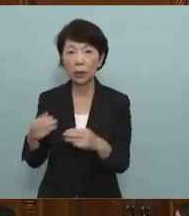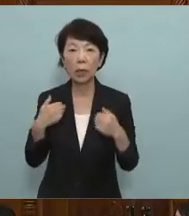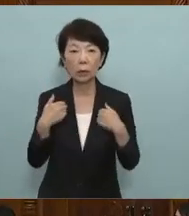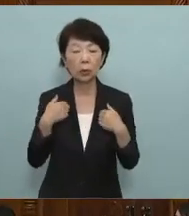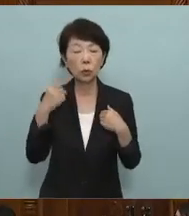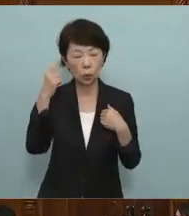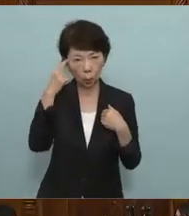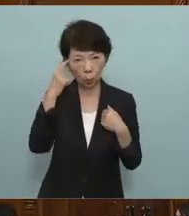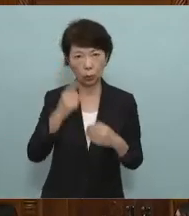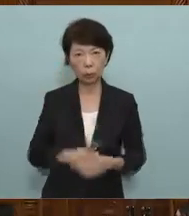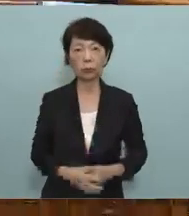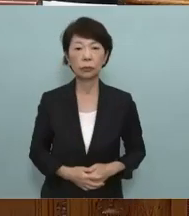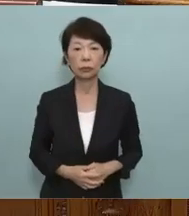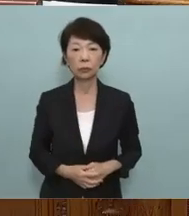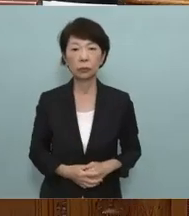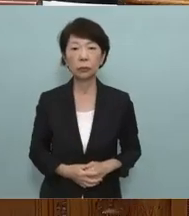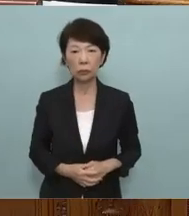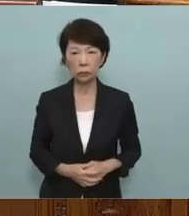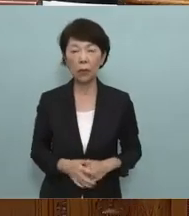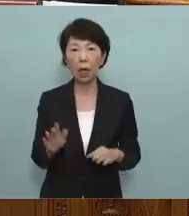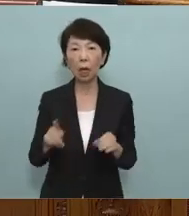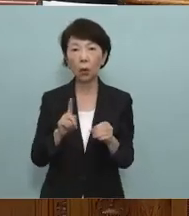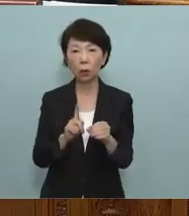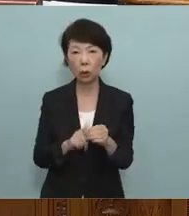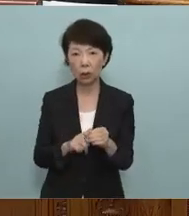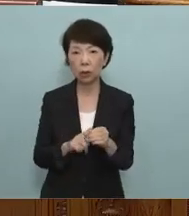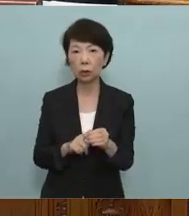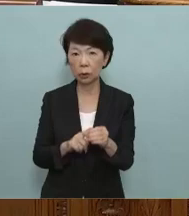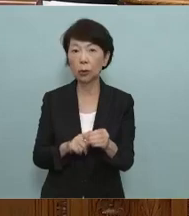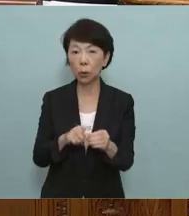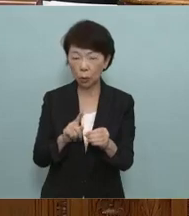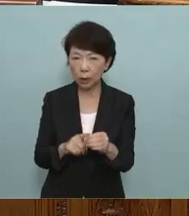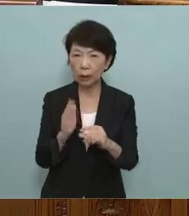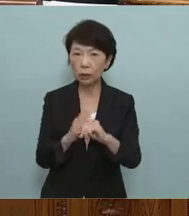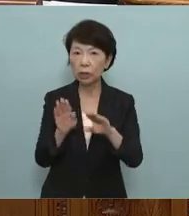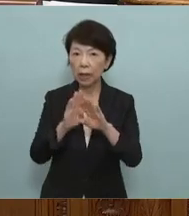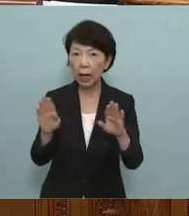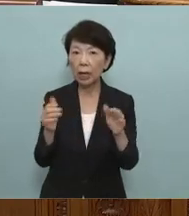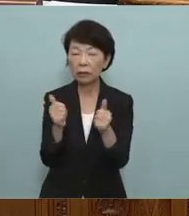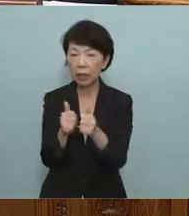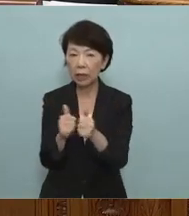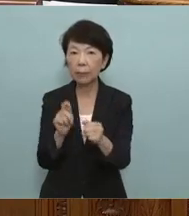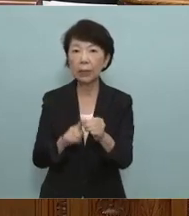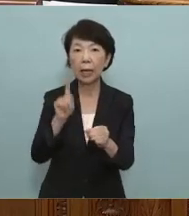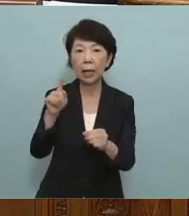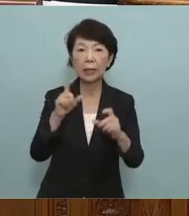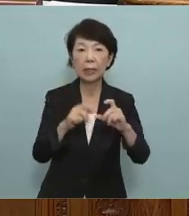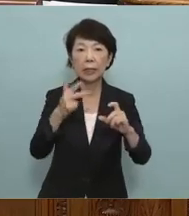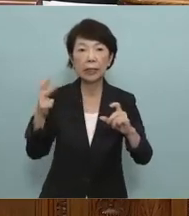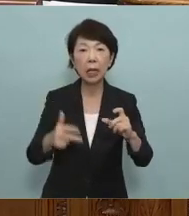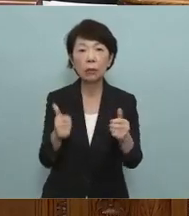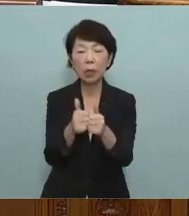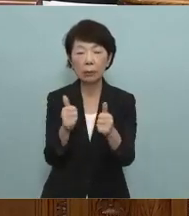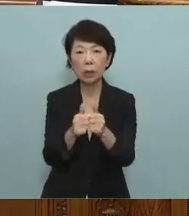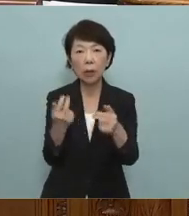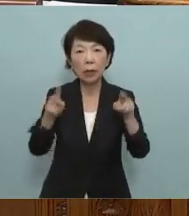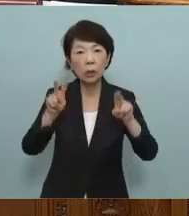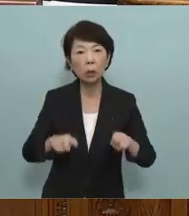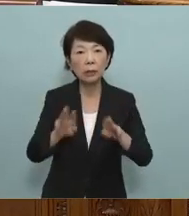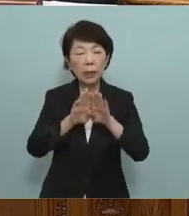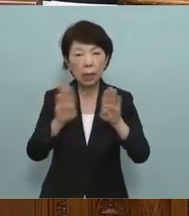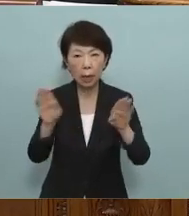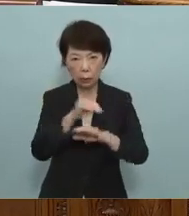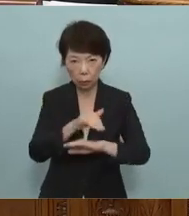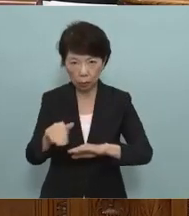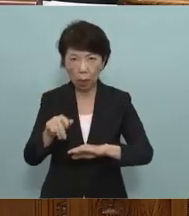ないでしょうか。年内の賢人会議、さらに来年の G7 サミットが広島で開催